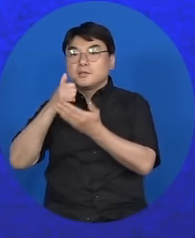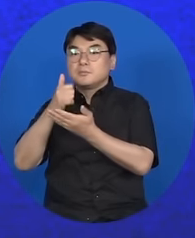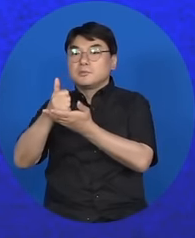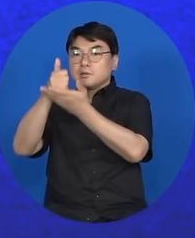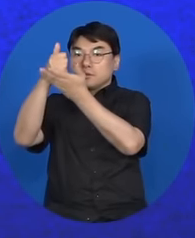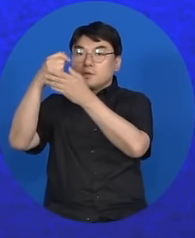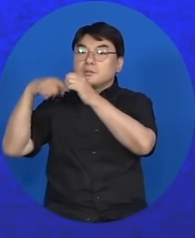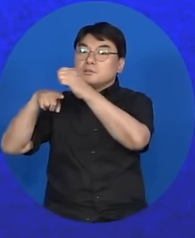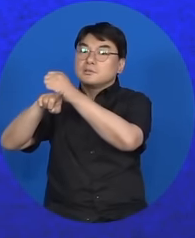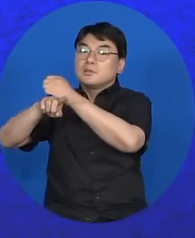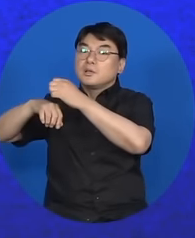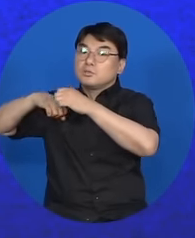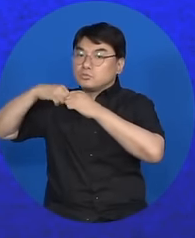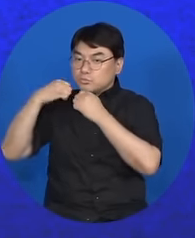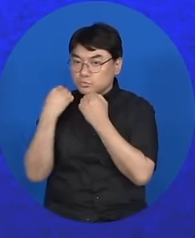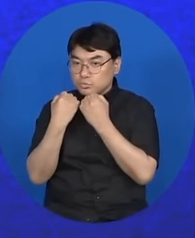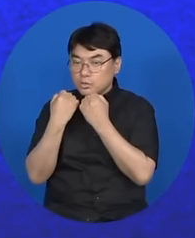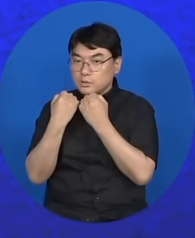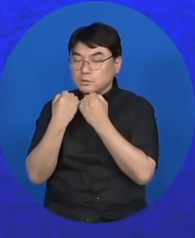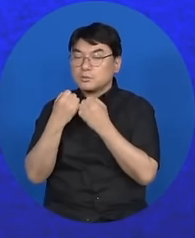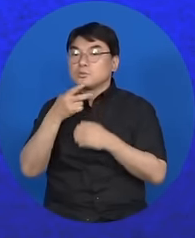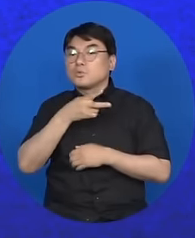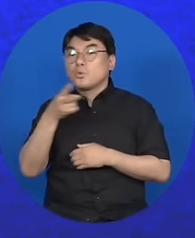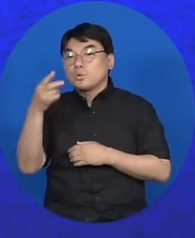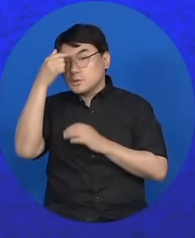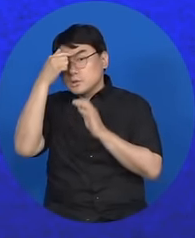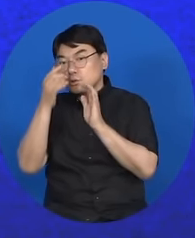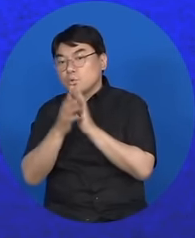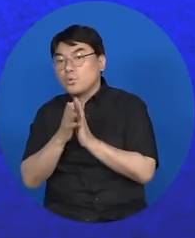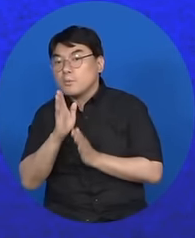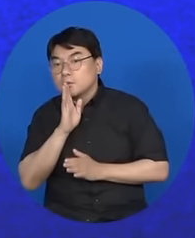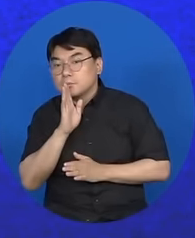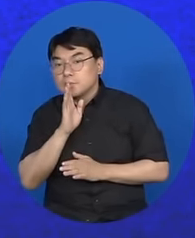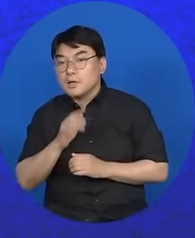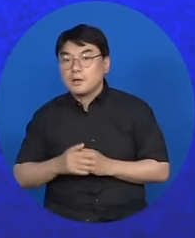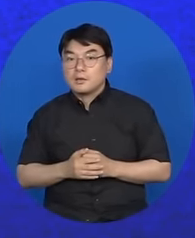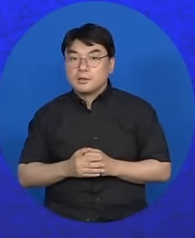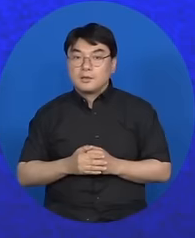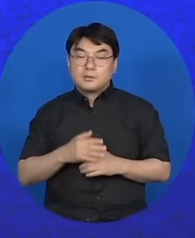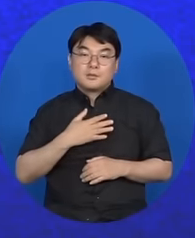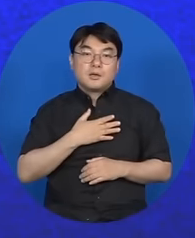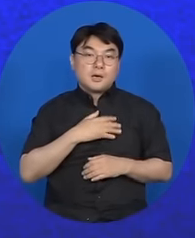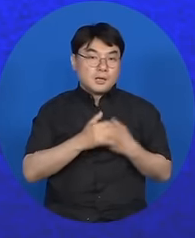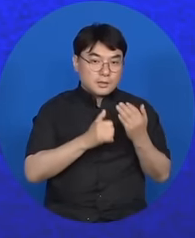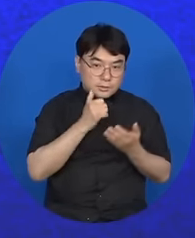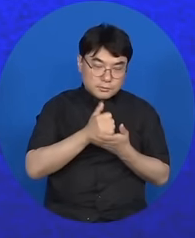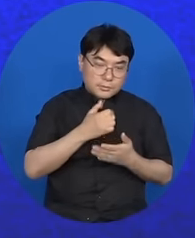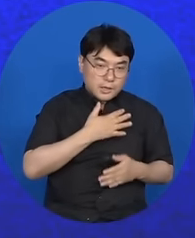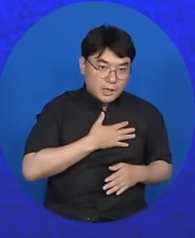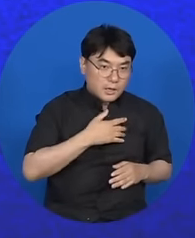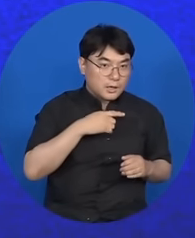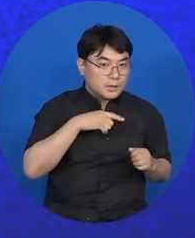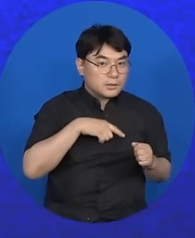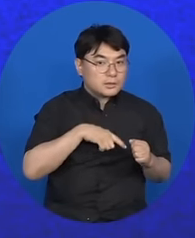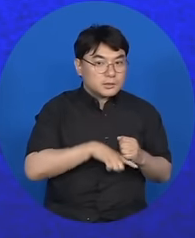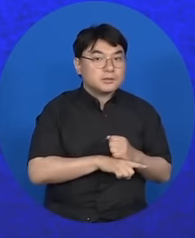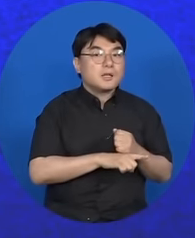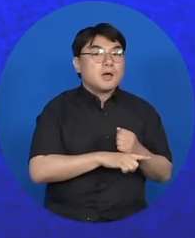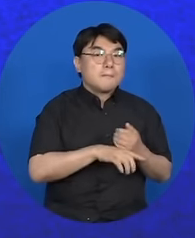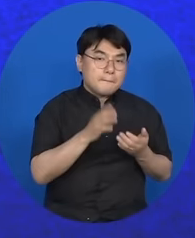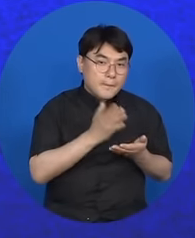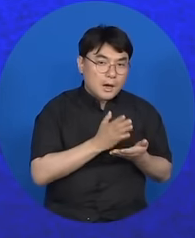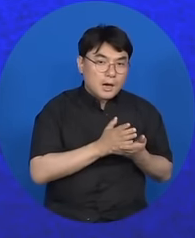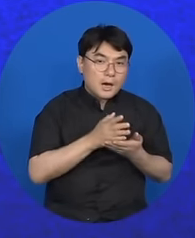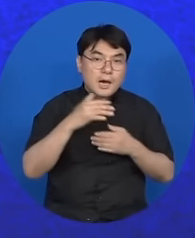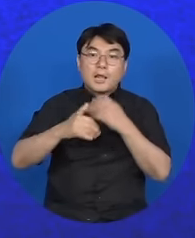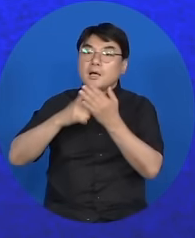하는 것이 바로 기도예요. 하나님, 내 뜻은 이거와 같지만 그러나 내 뜻대로 마시고 하나님의